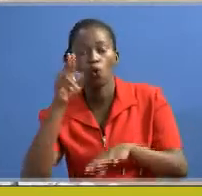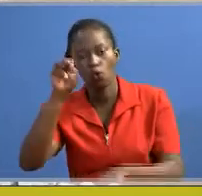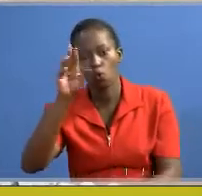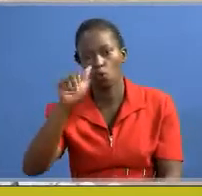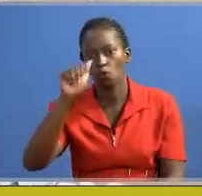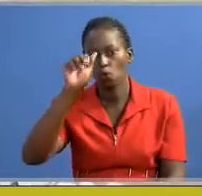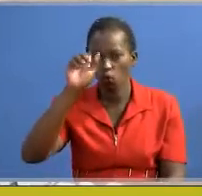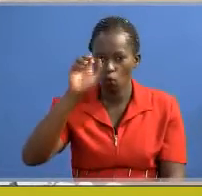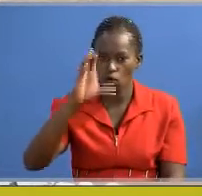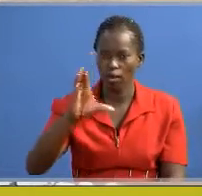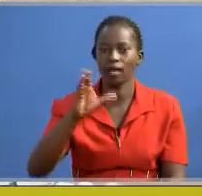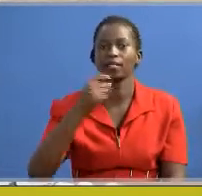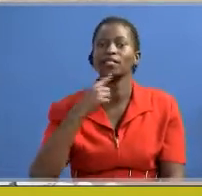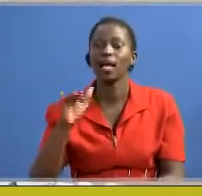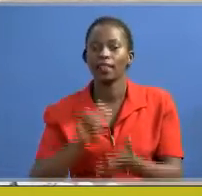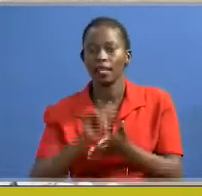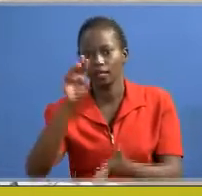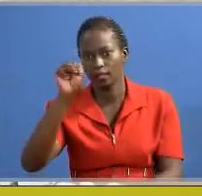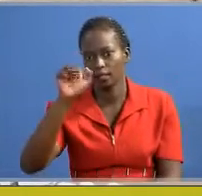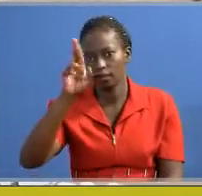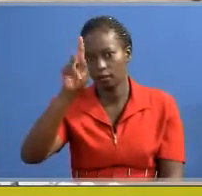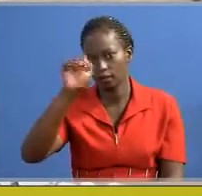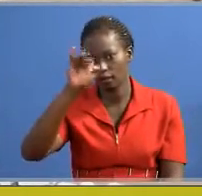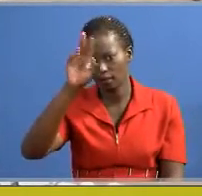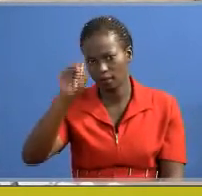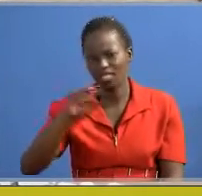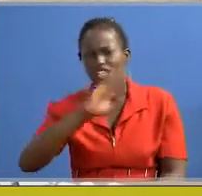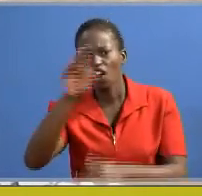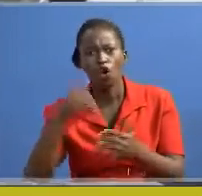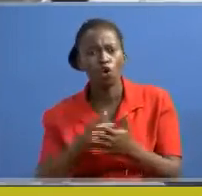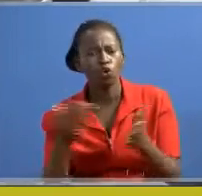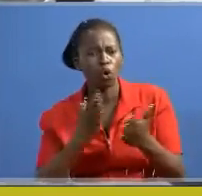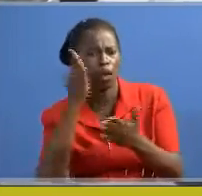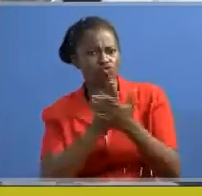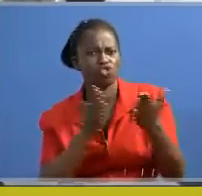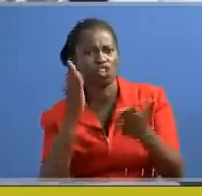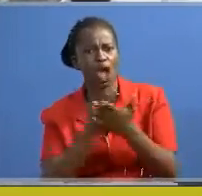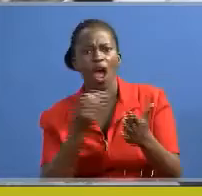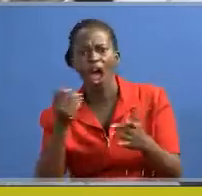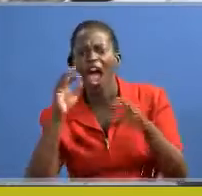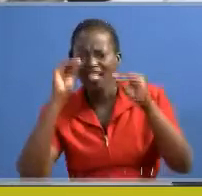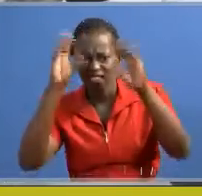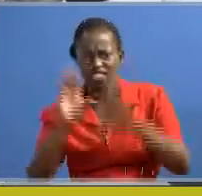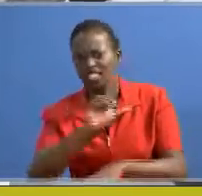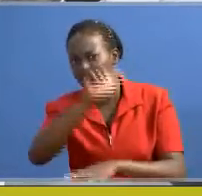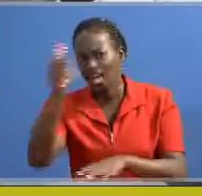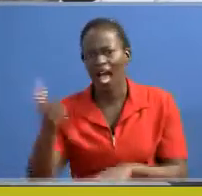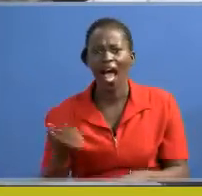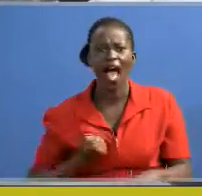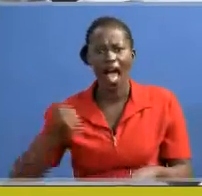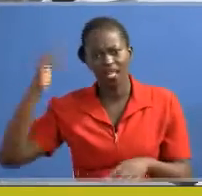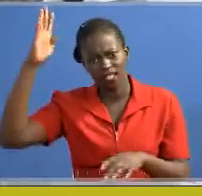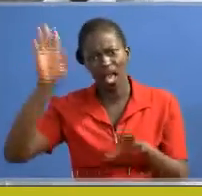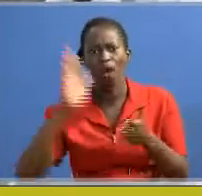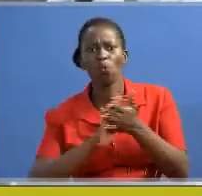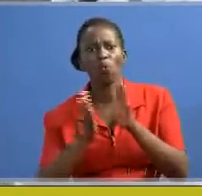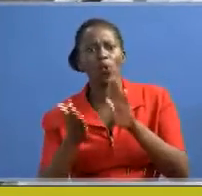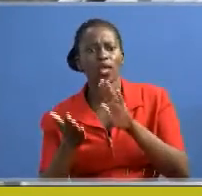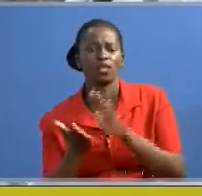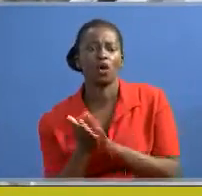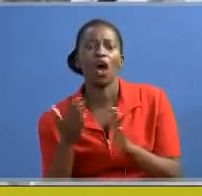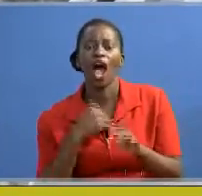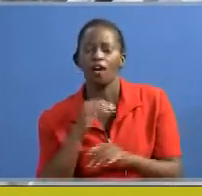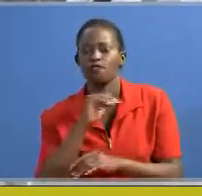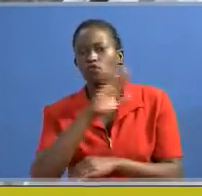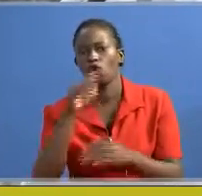Ufa Martin Sombelo wamekashifu vikali kukatwa mishahara miongoni mwa walimu wanawake bila kuwahusisha kufanya uamuzi